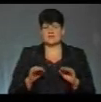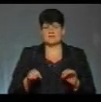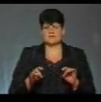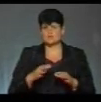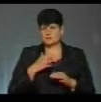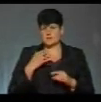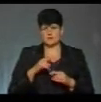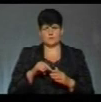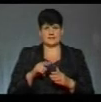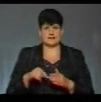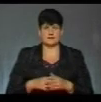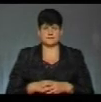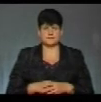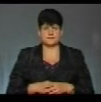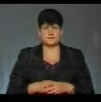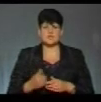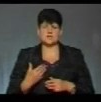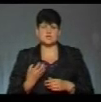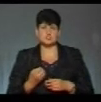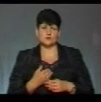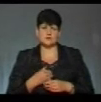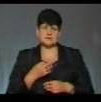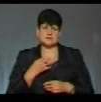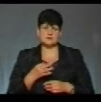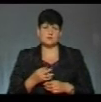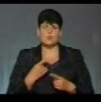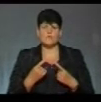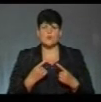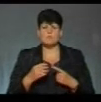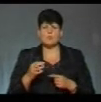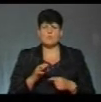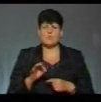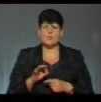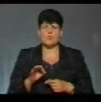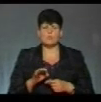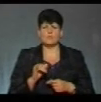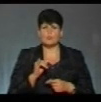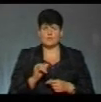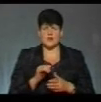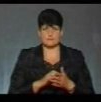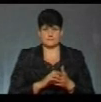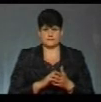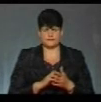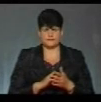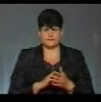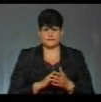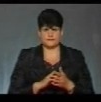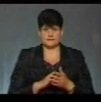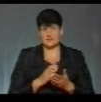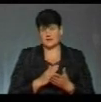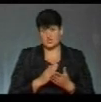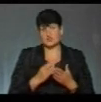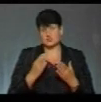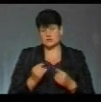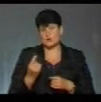питань. Так, я ще хотіла сказати, це ми говоримо про такі негативні причини, так? Але є